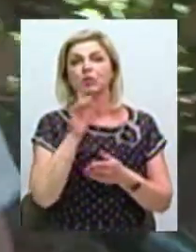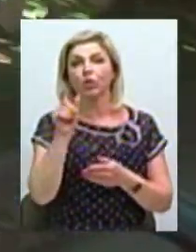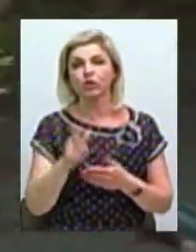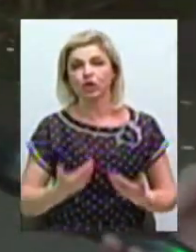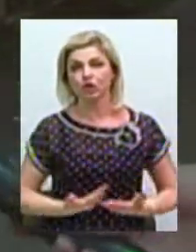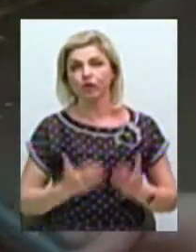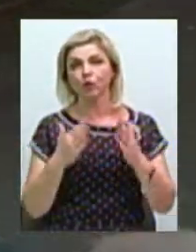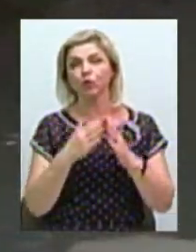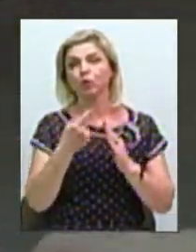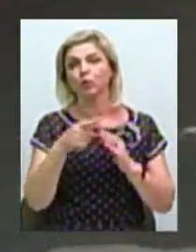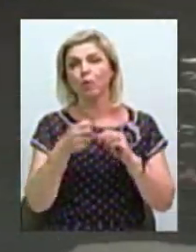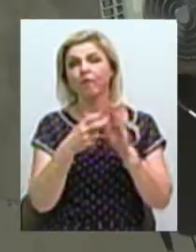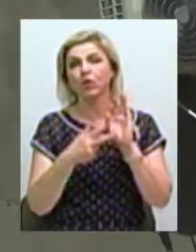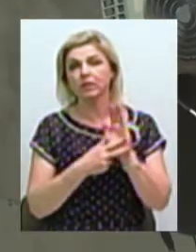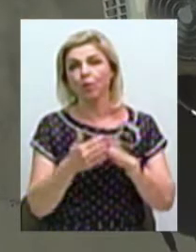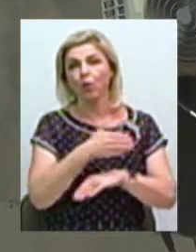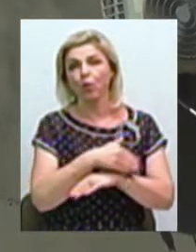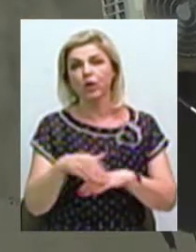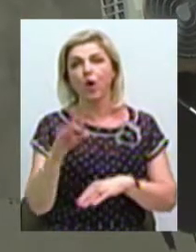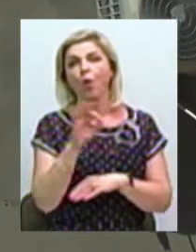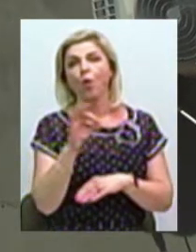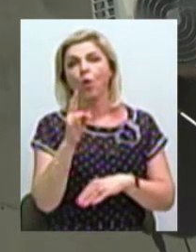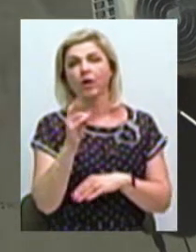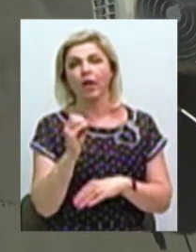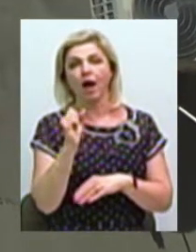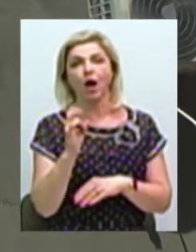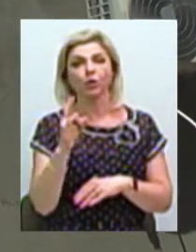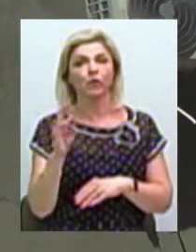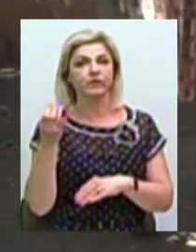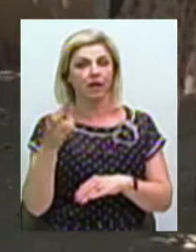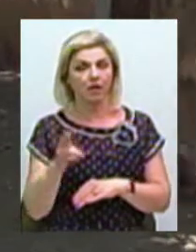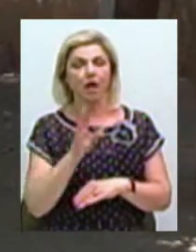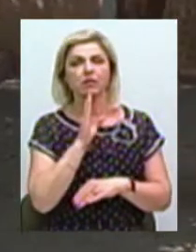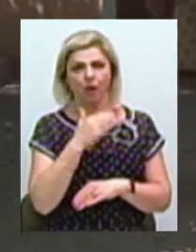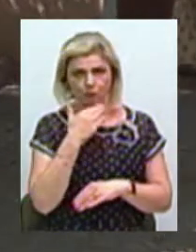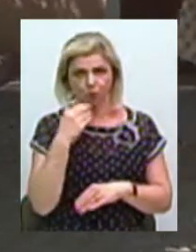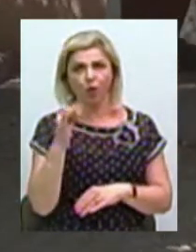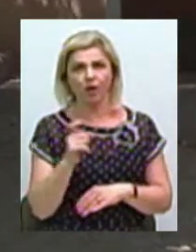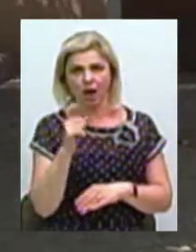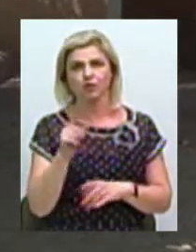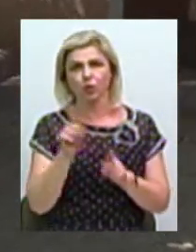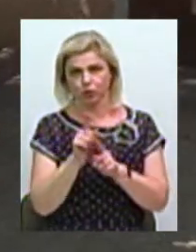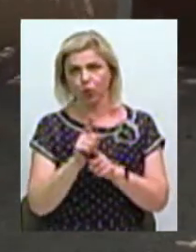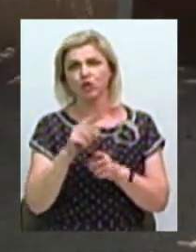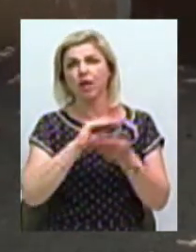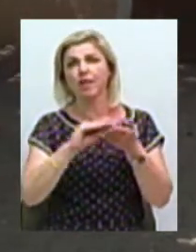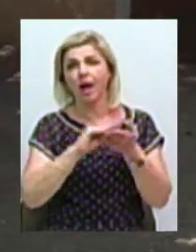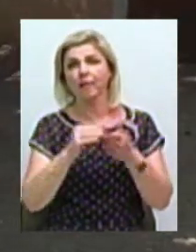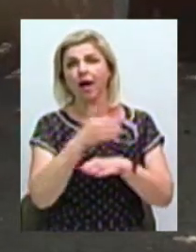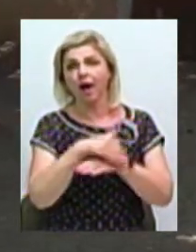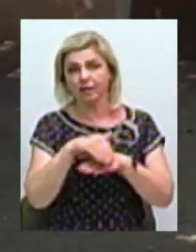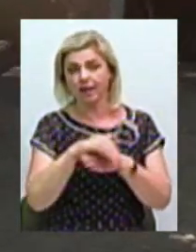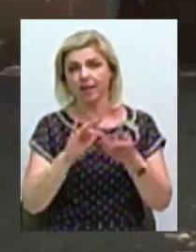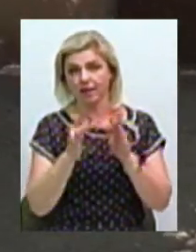номер 18 на вулиці Океанівській. Подібні акції підтримує, так як і сама неодноразово зафарбовувала надписи інтернет-адрес на